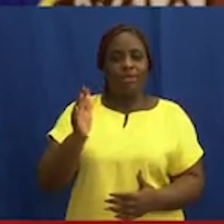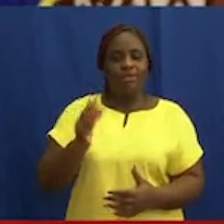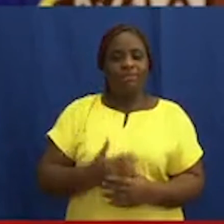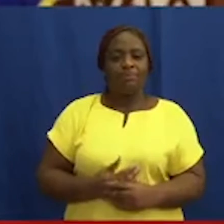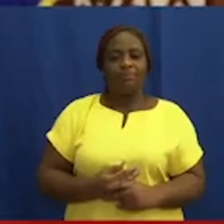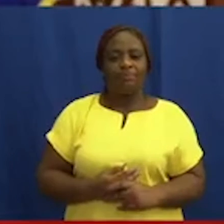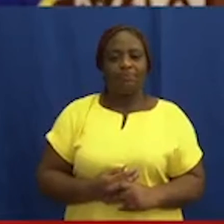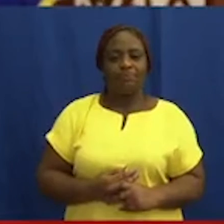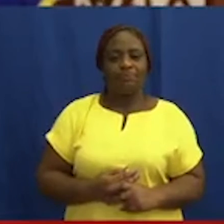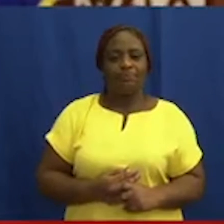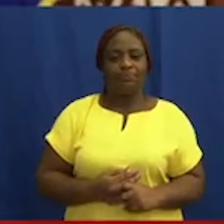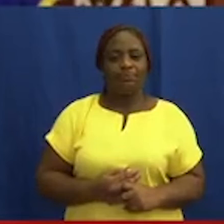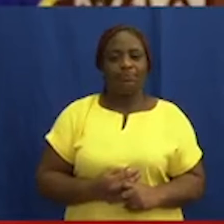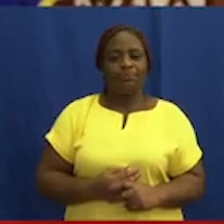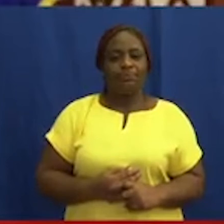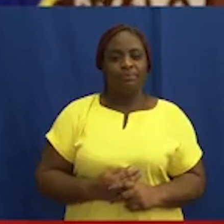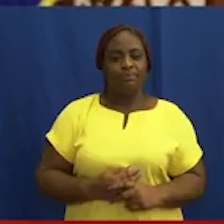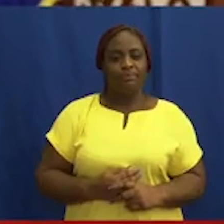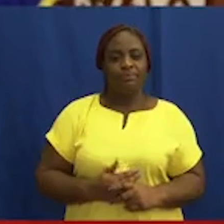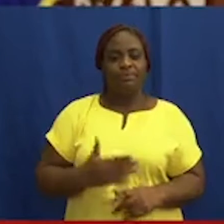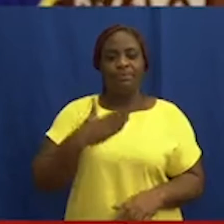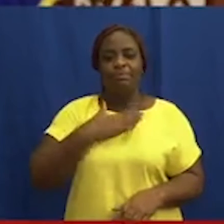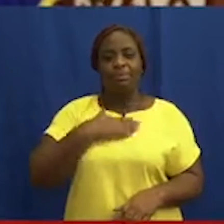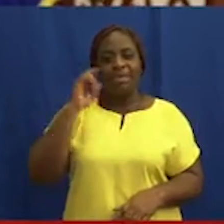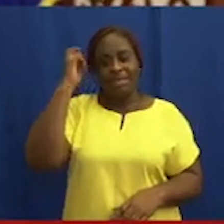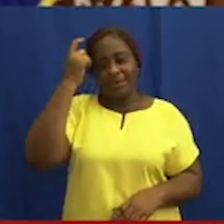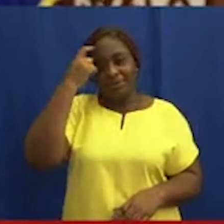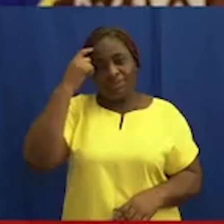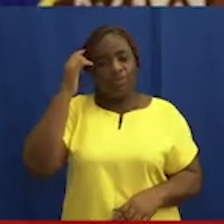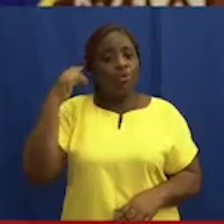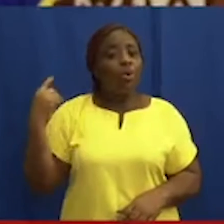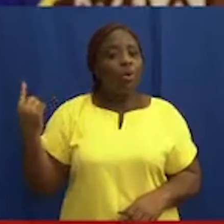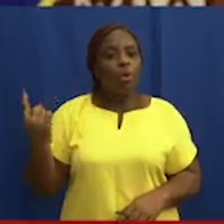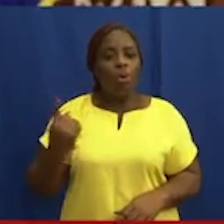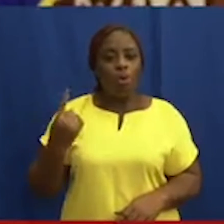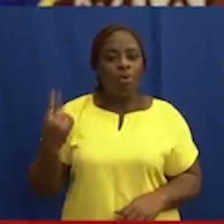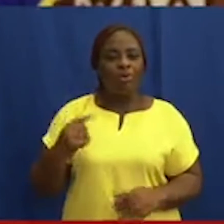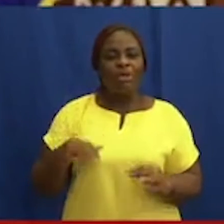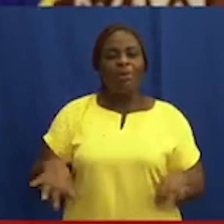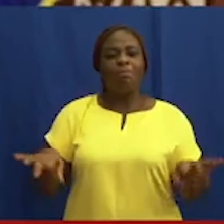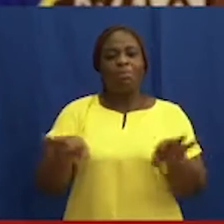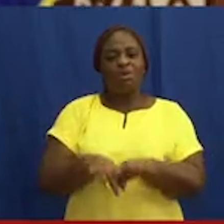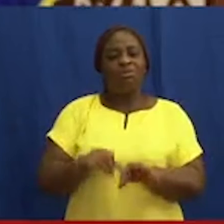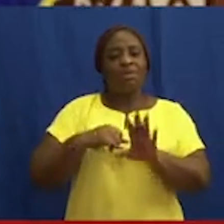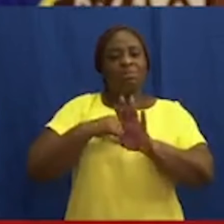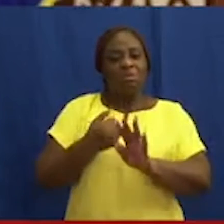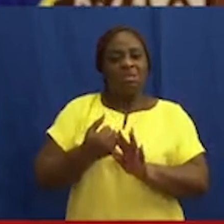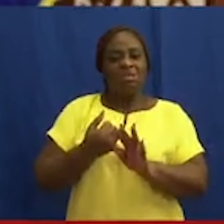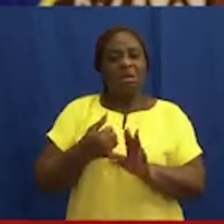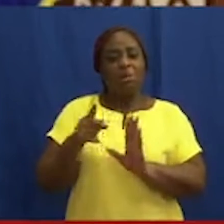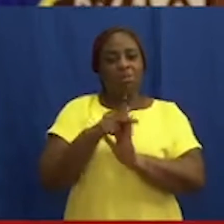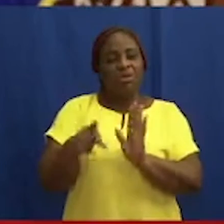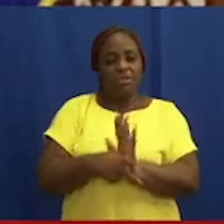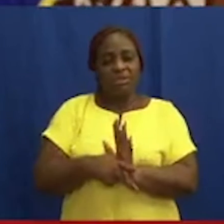da allowance din da ake baiwa malumma da kuma watan masu karatun koyan aikin nurse. Sannan